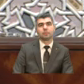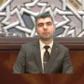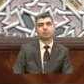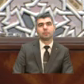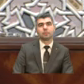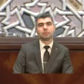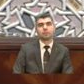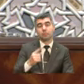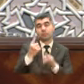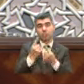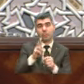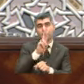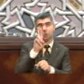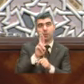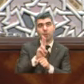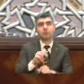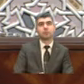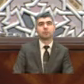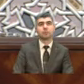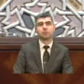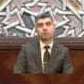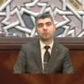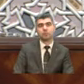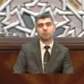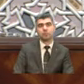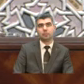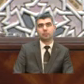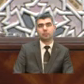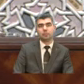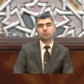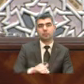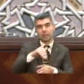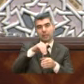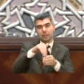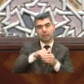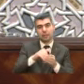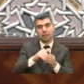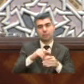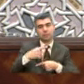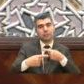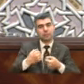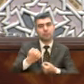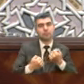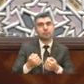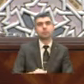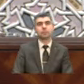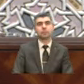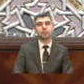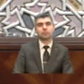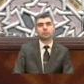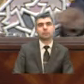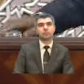هل من تعقيب اضافي؟ تفضلوا السيد النائب من فريق الأصالة والمعاصرة، تفضل.